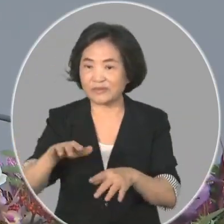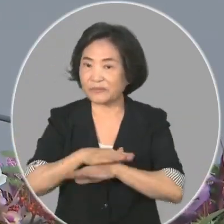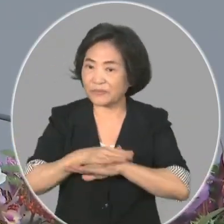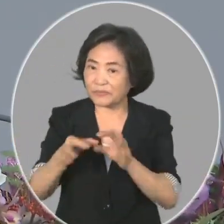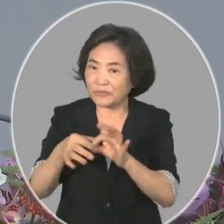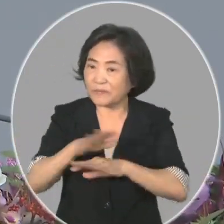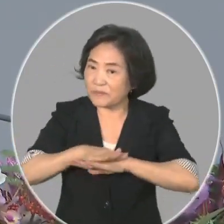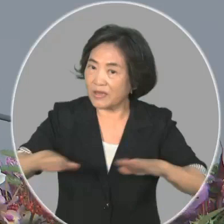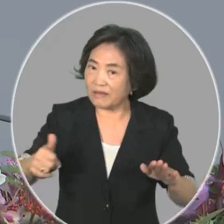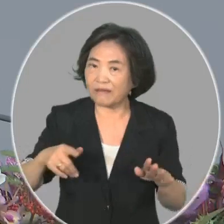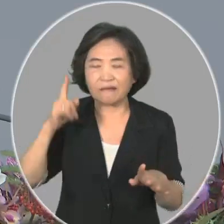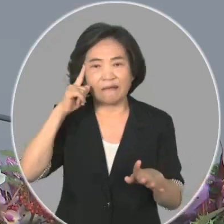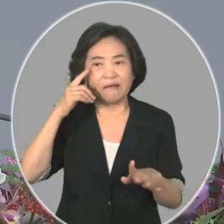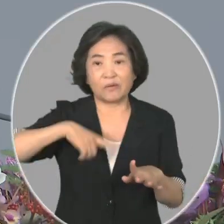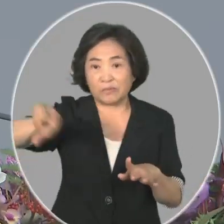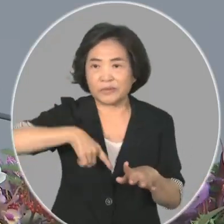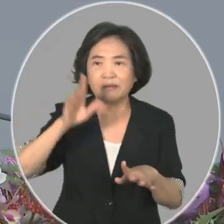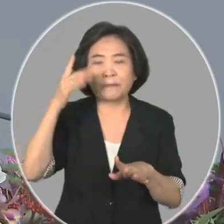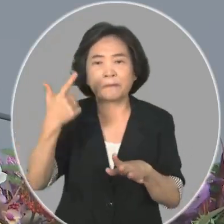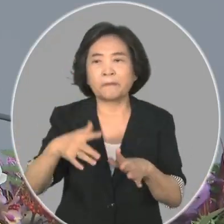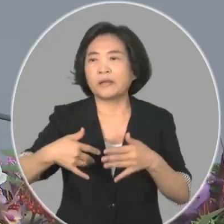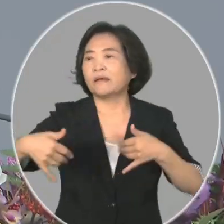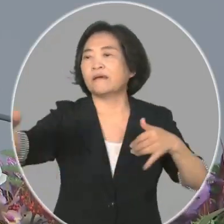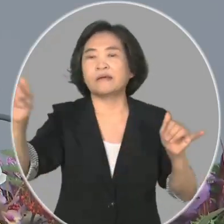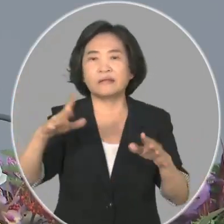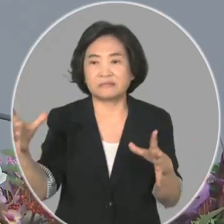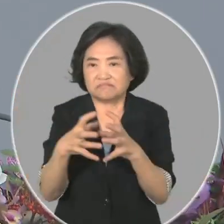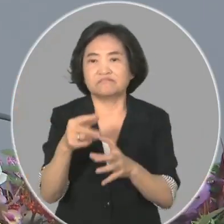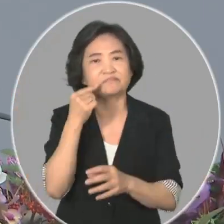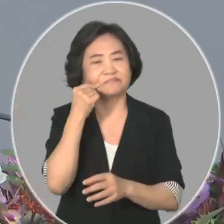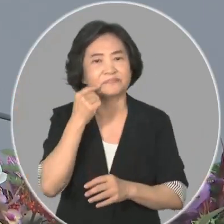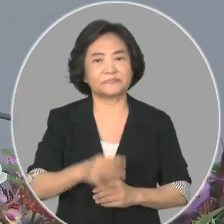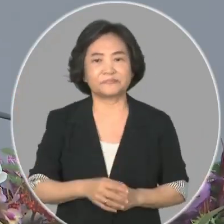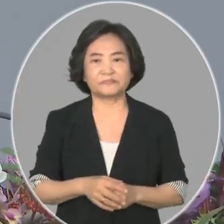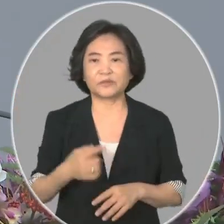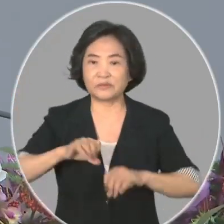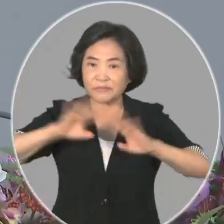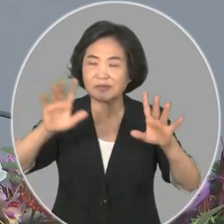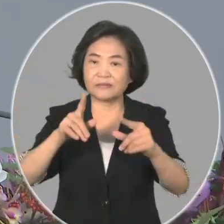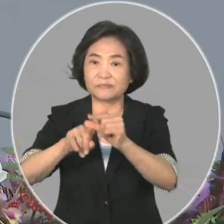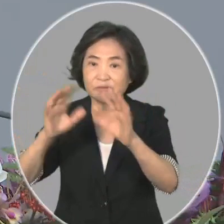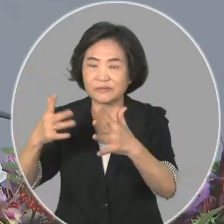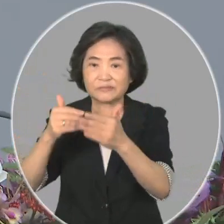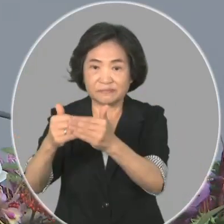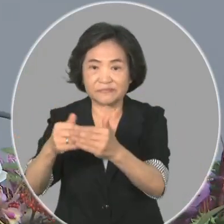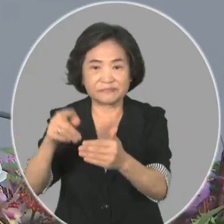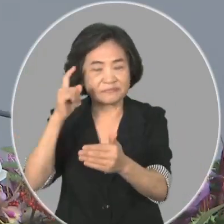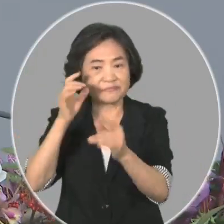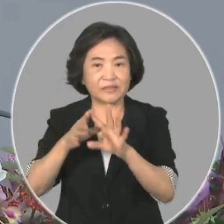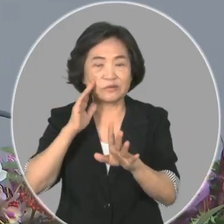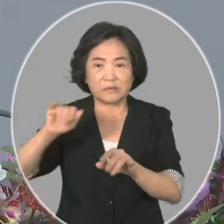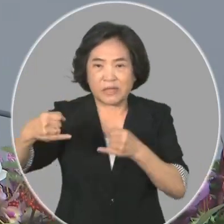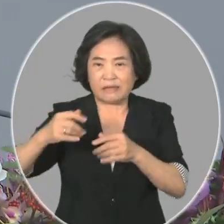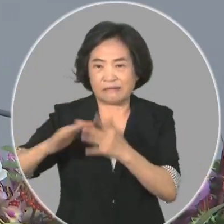只会让两岸更行更远。我要呼吁北京当局，兵戎相见绝对